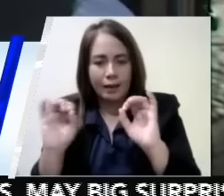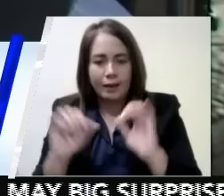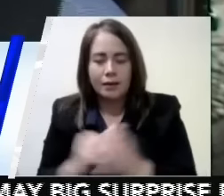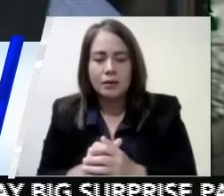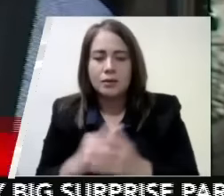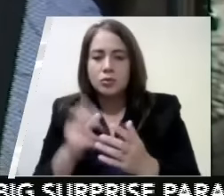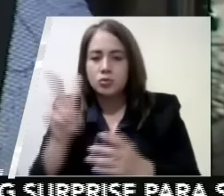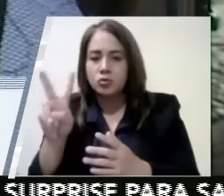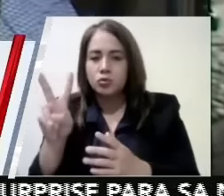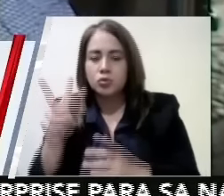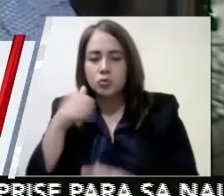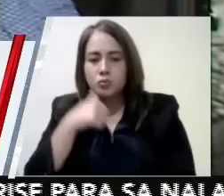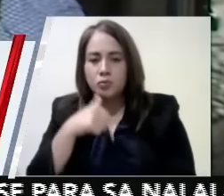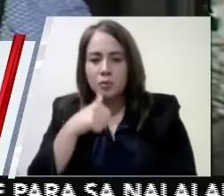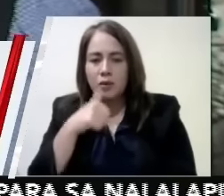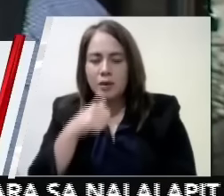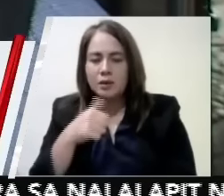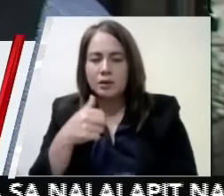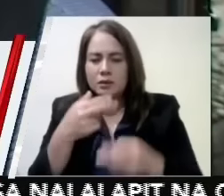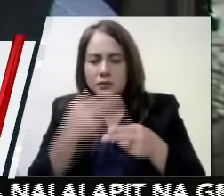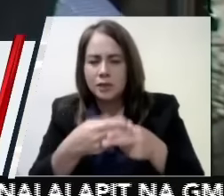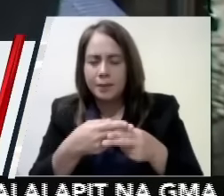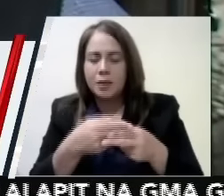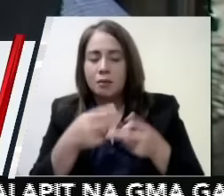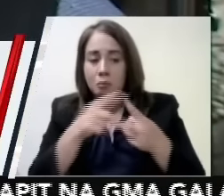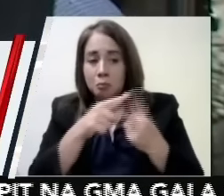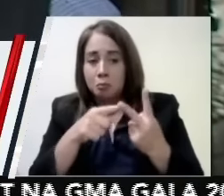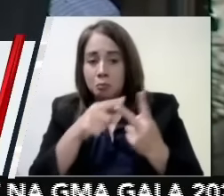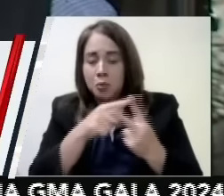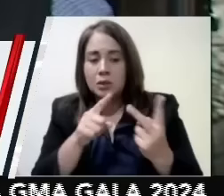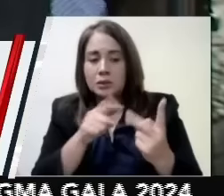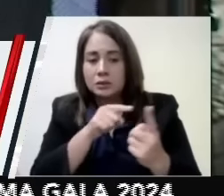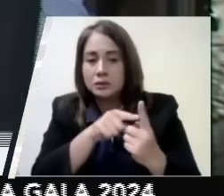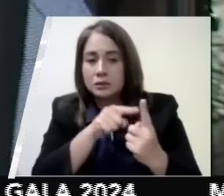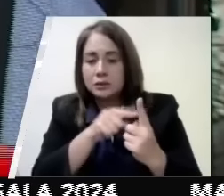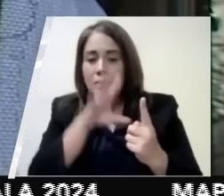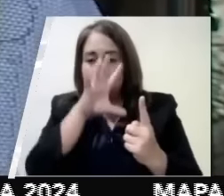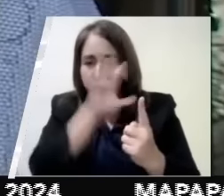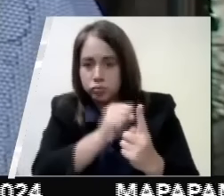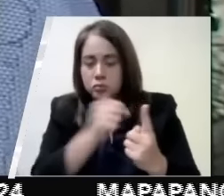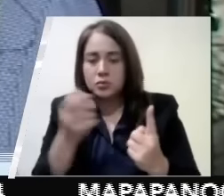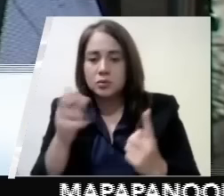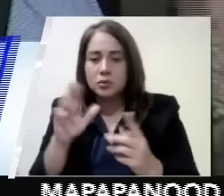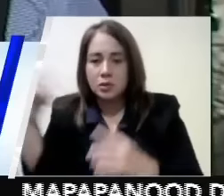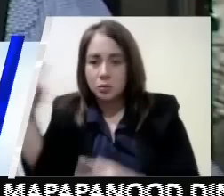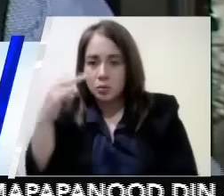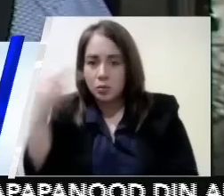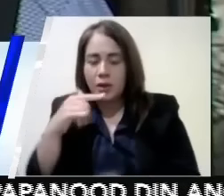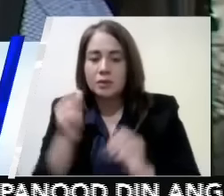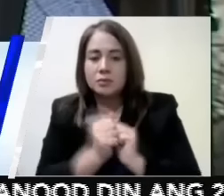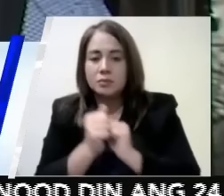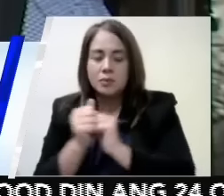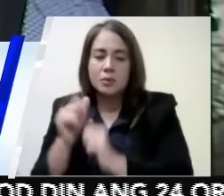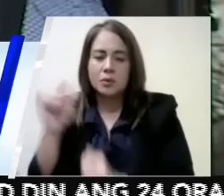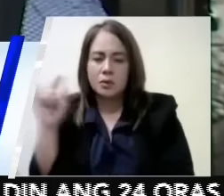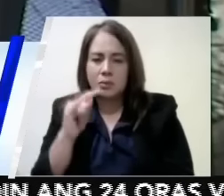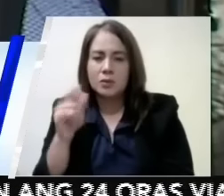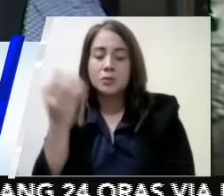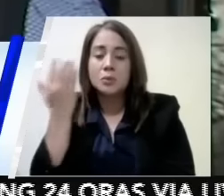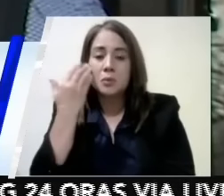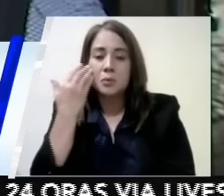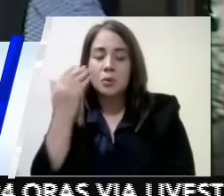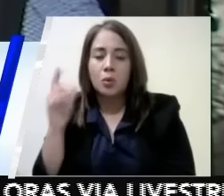kababaihan ang pinangalanan nila so far. Yung isa ang natiklo sa airport kasi sinamahan sa airport pero kunyari lang sinamahan